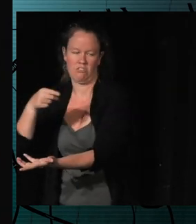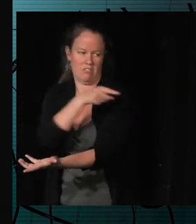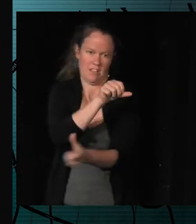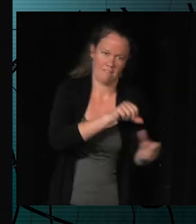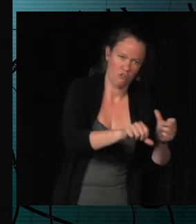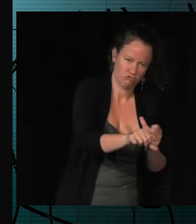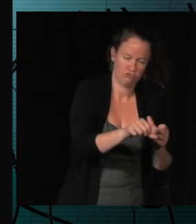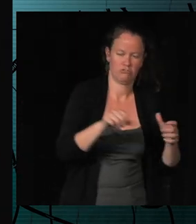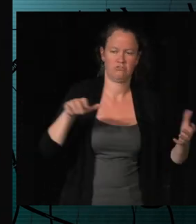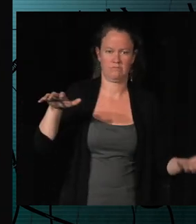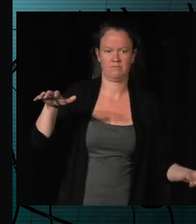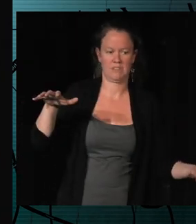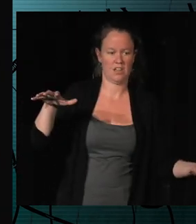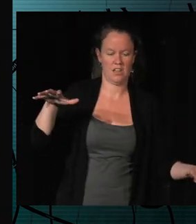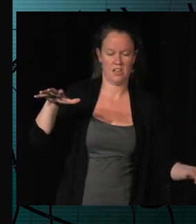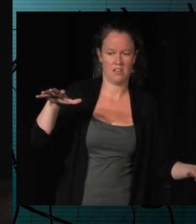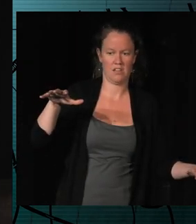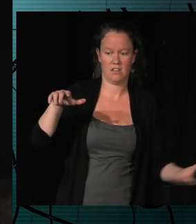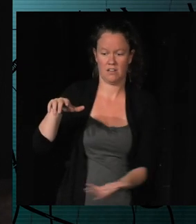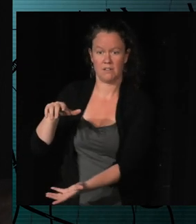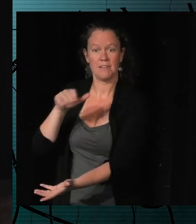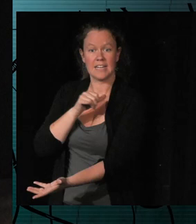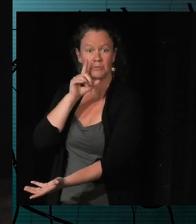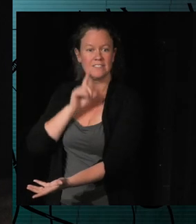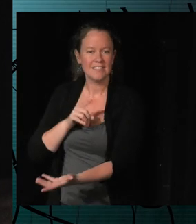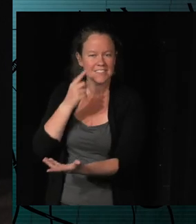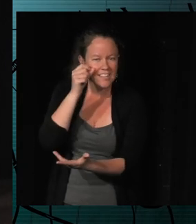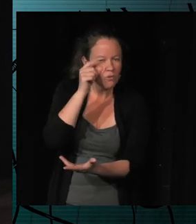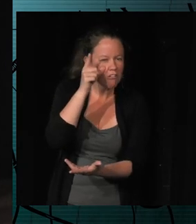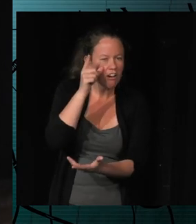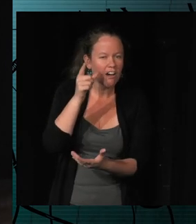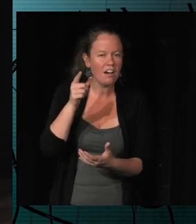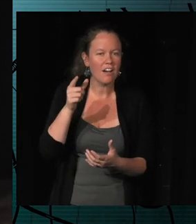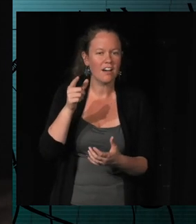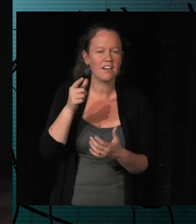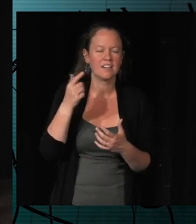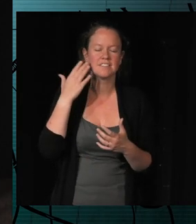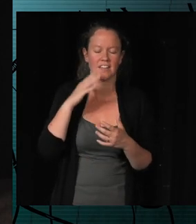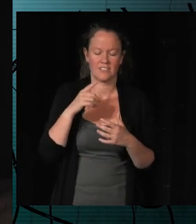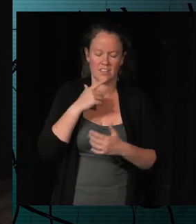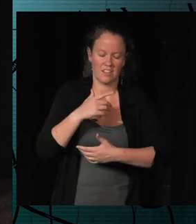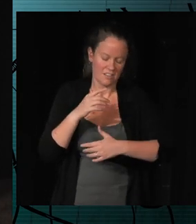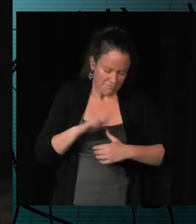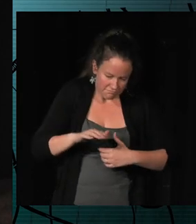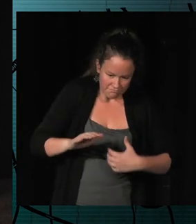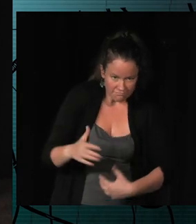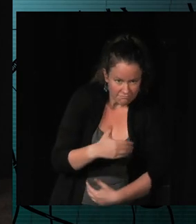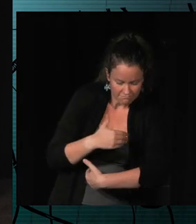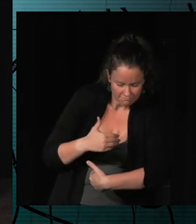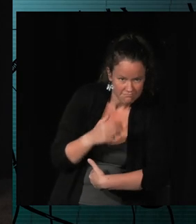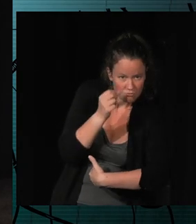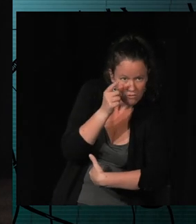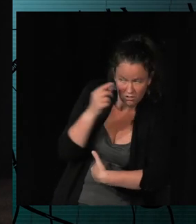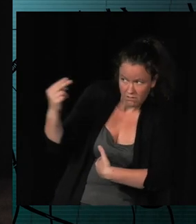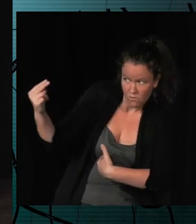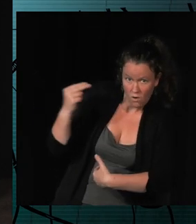finit par être l'OT du démon parce qu'à la fin du coup la petite elle ouvre les yeux ça reprend un peu le my d'orf genre c'est la fin de l'enfer surtout pas ouvrir les yeux